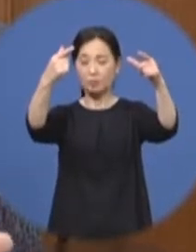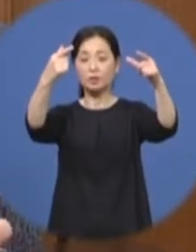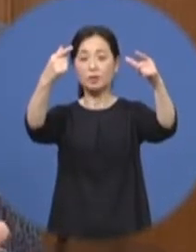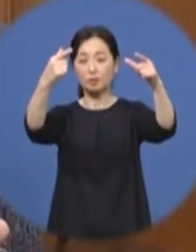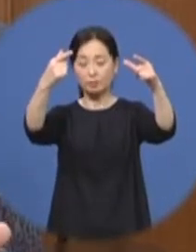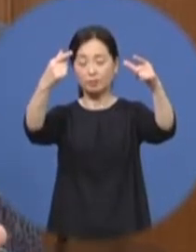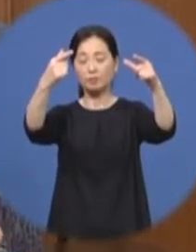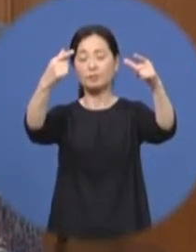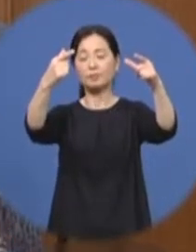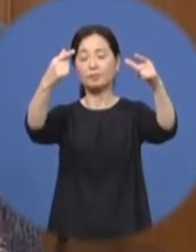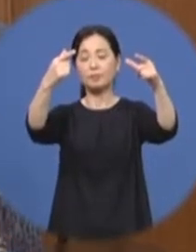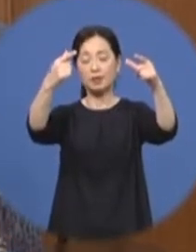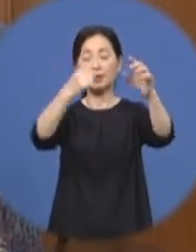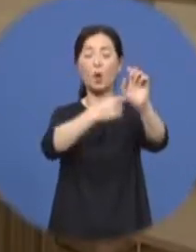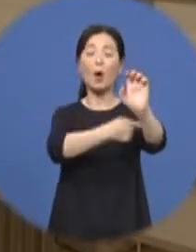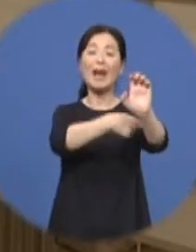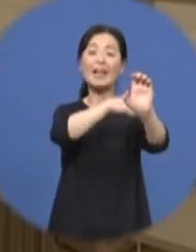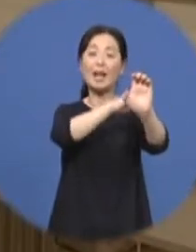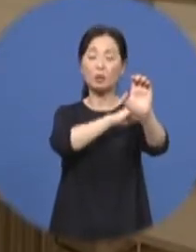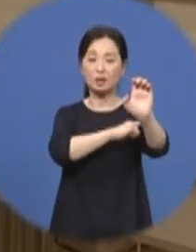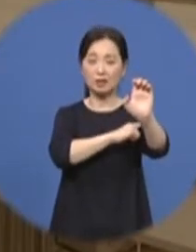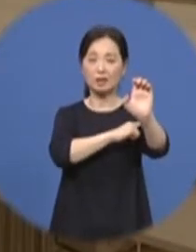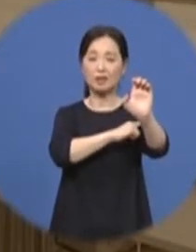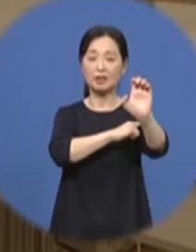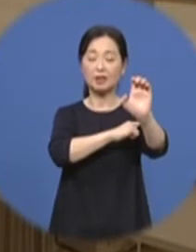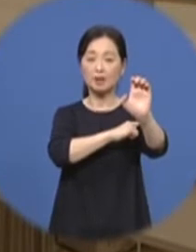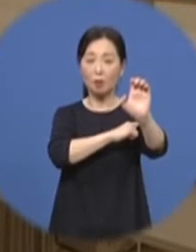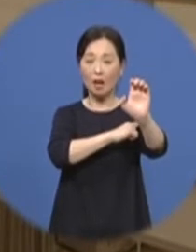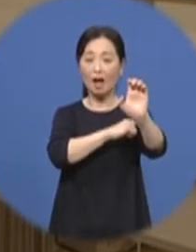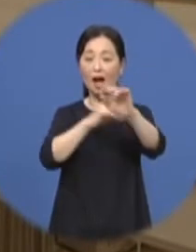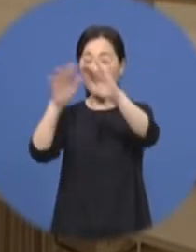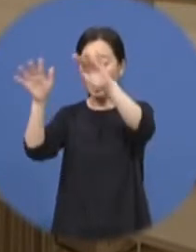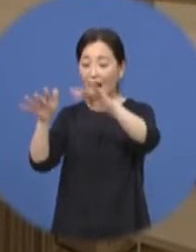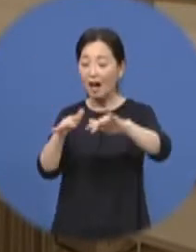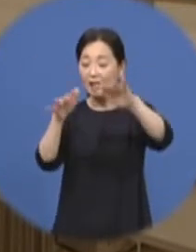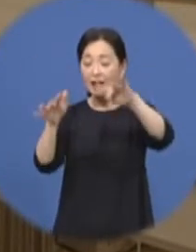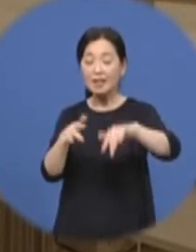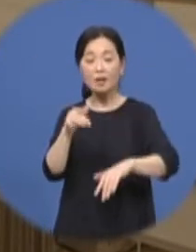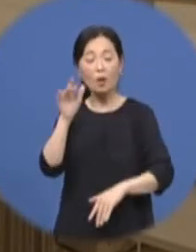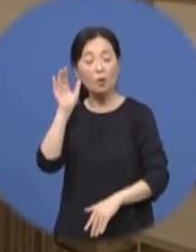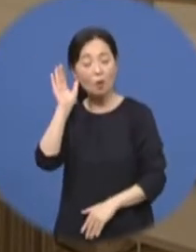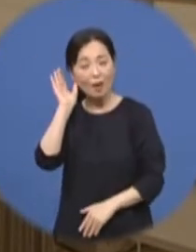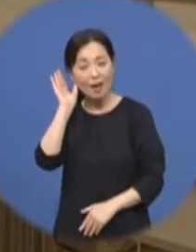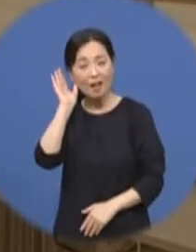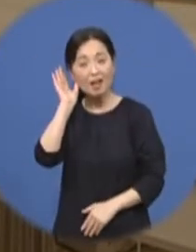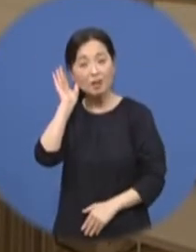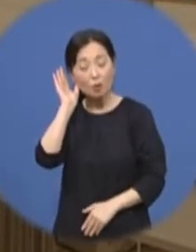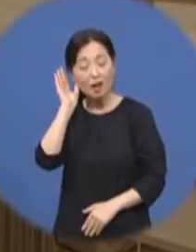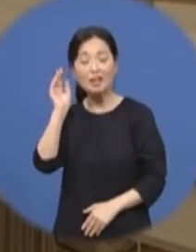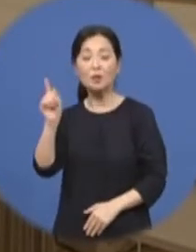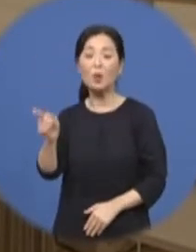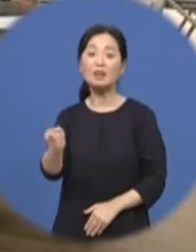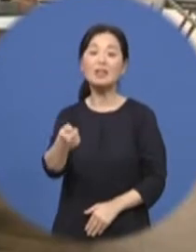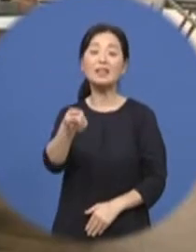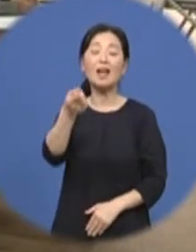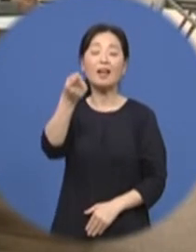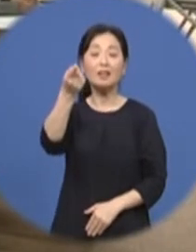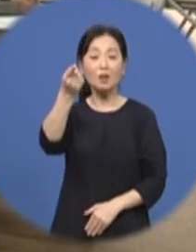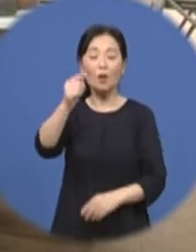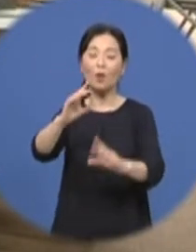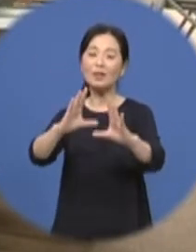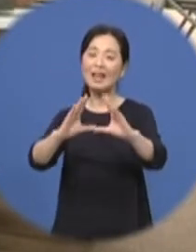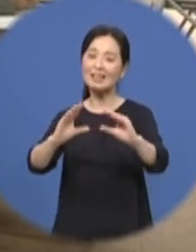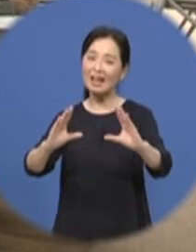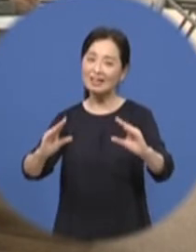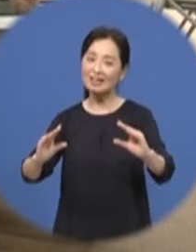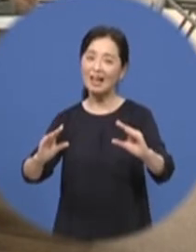っていくエネルギーとか、こう風の声であるとか、その自然の持つ本当に優し